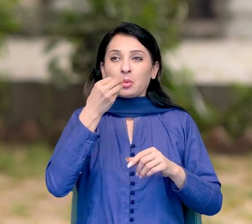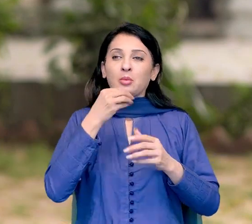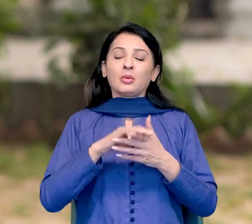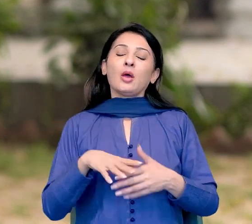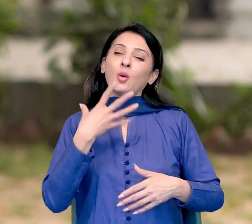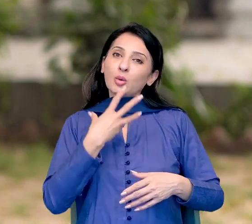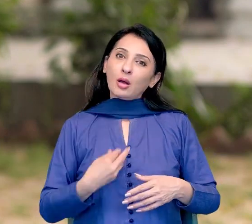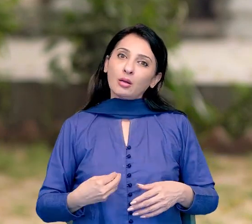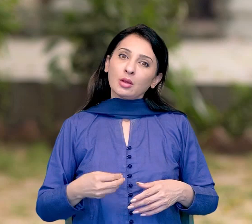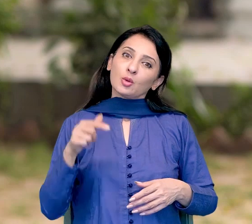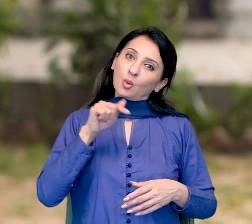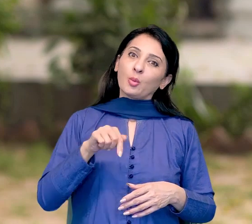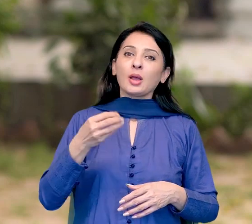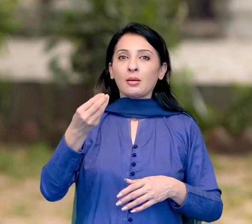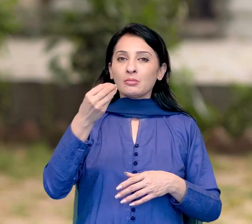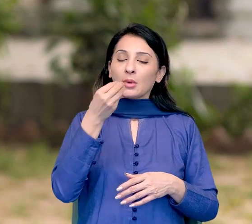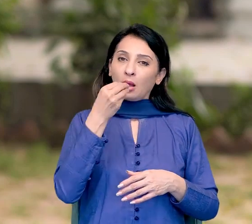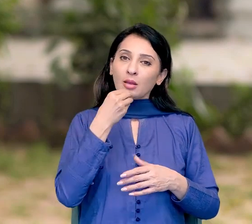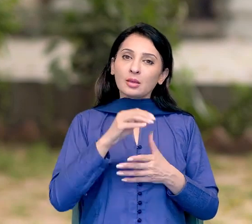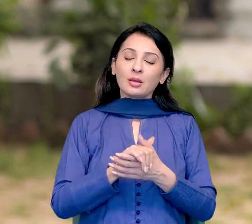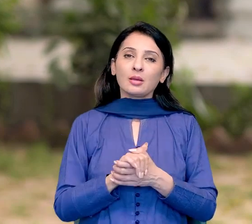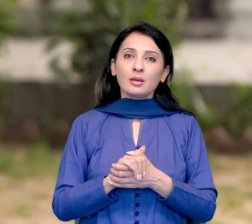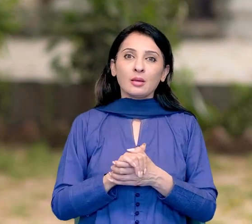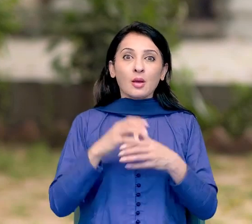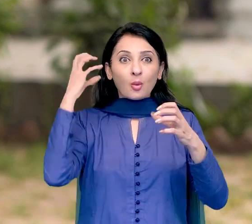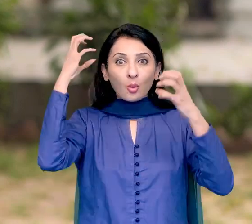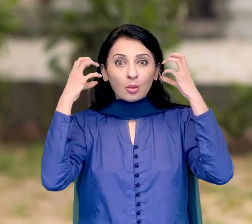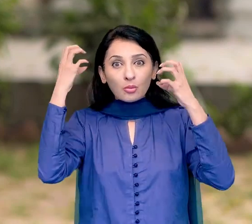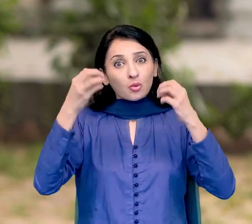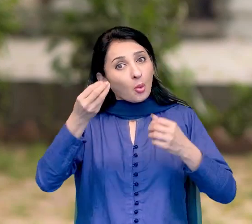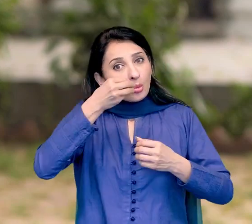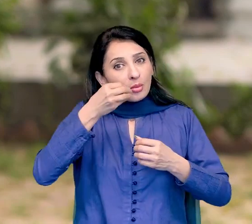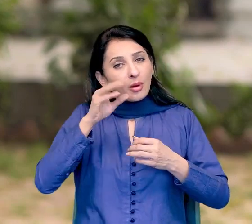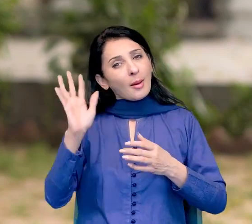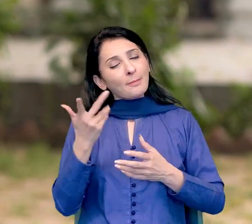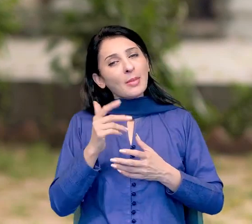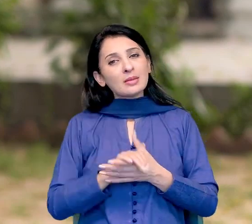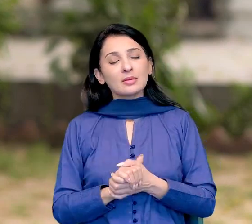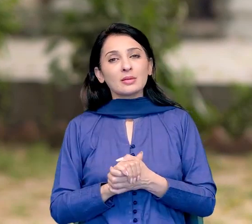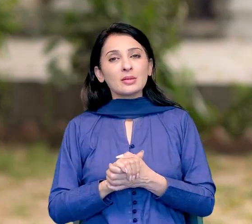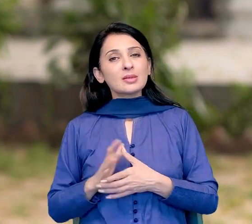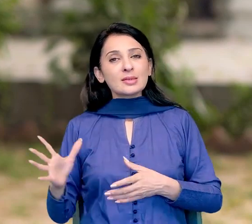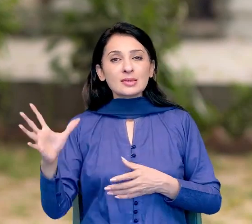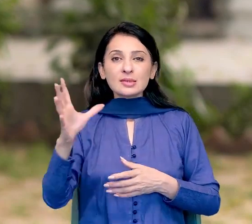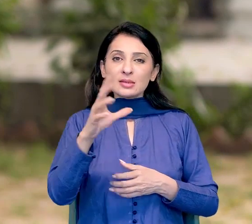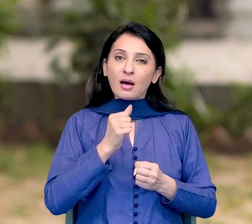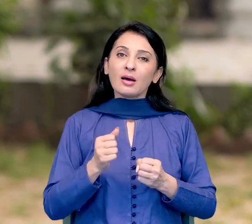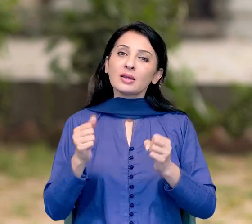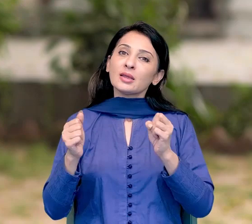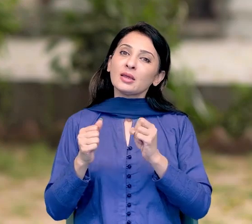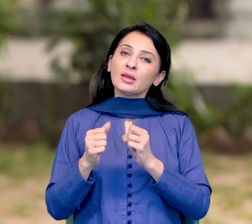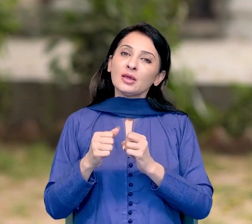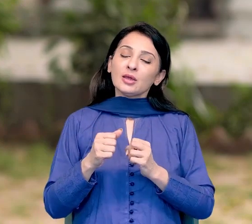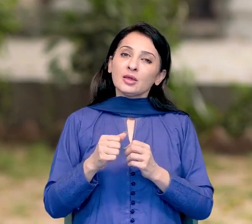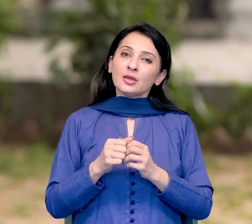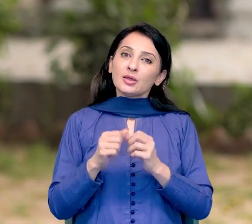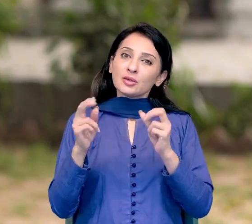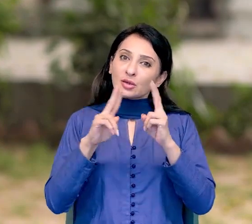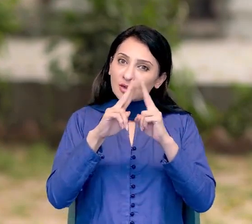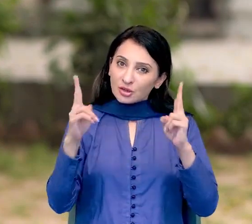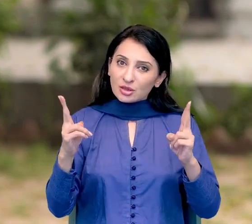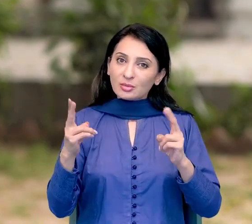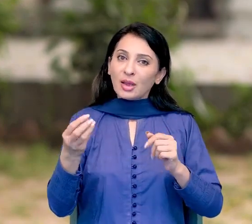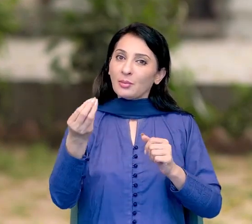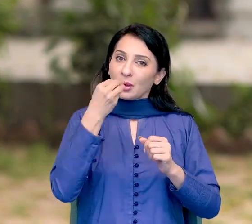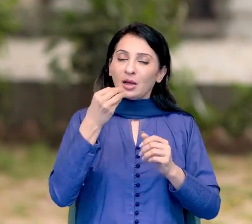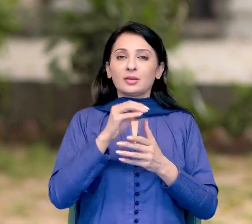ہیں, ہم ٹینشن میں بھی کھاتے ہیں, ہم اداسی میں کھاتے ہیں, ہم so we are eating for a variety of reasons. اور ہماری